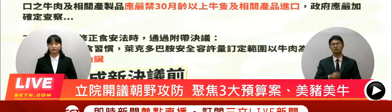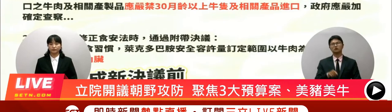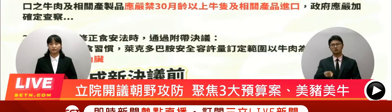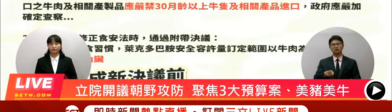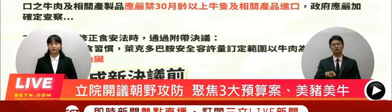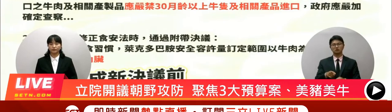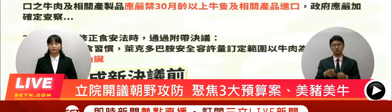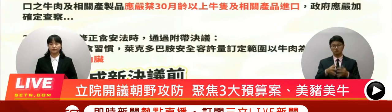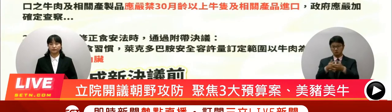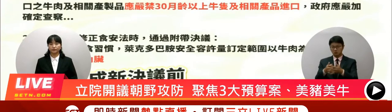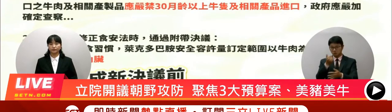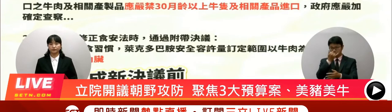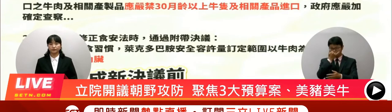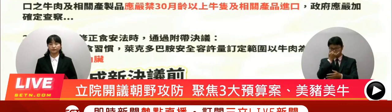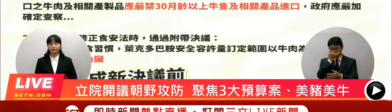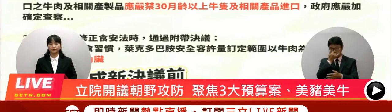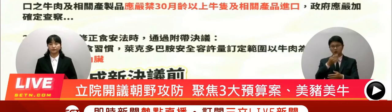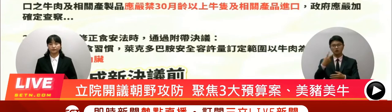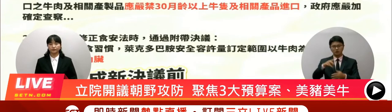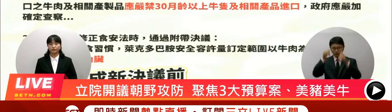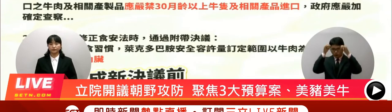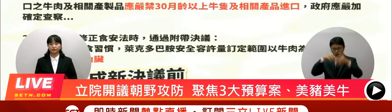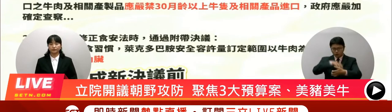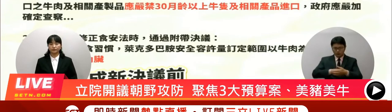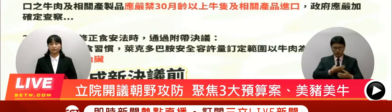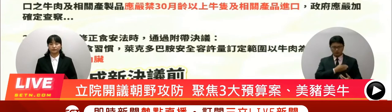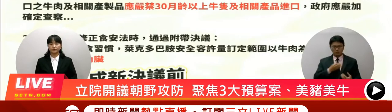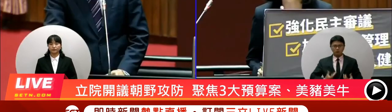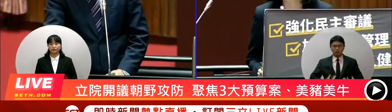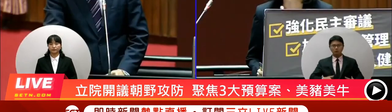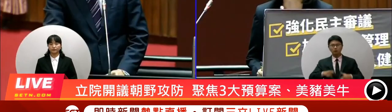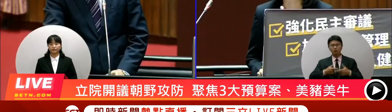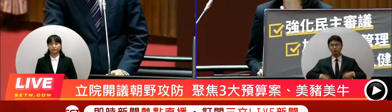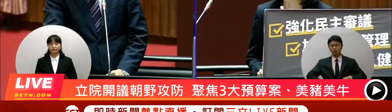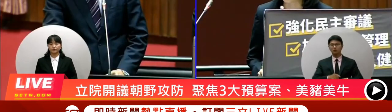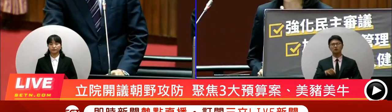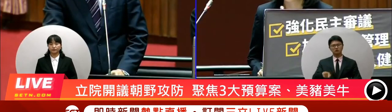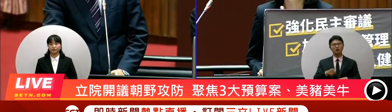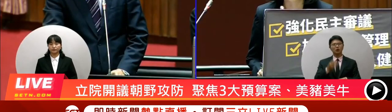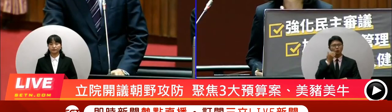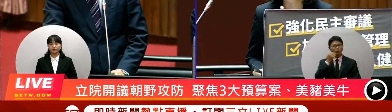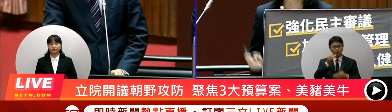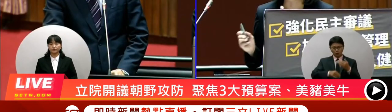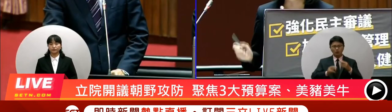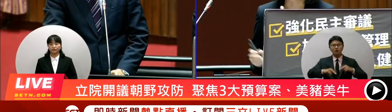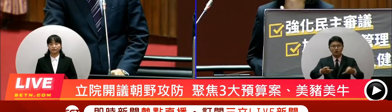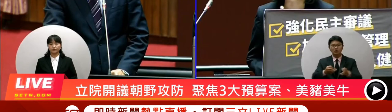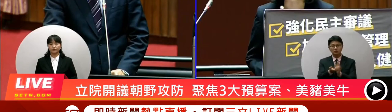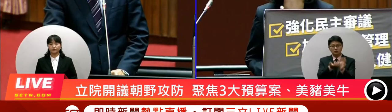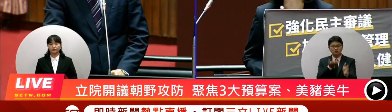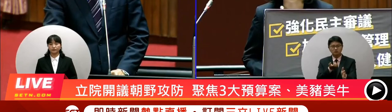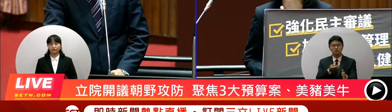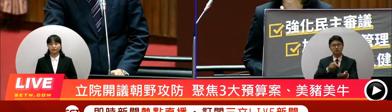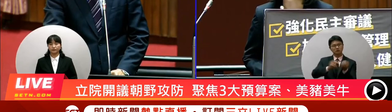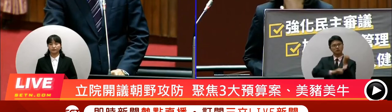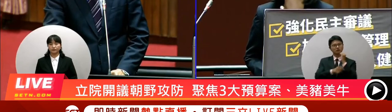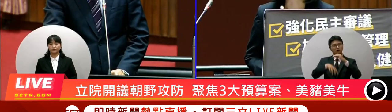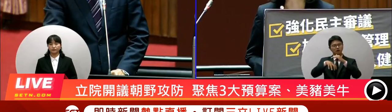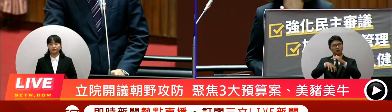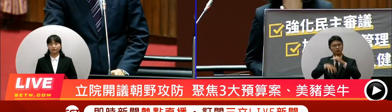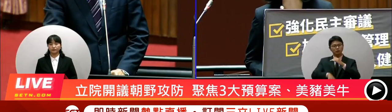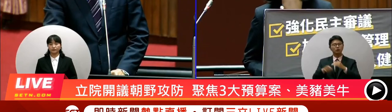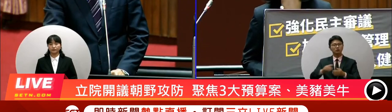了猪肉以及猪牛的内脏。那今天要有所变更，要有所公告之前，不用符合立法院的决议吗？